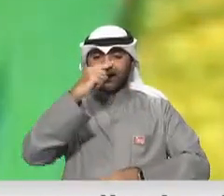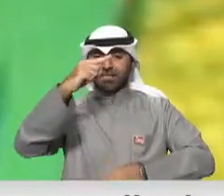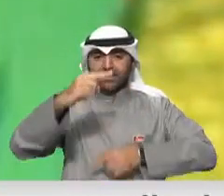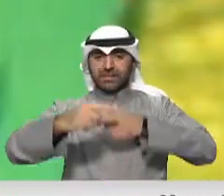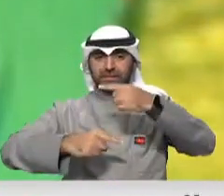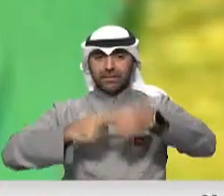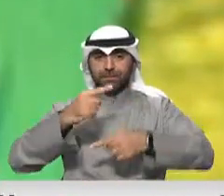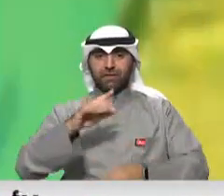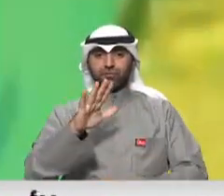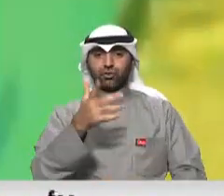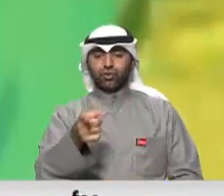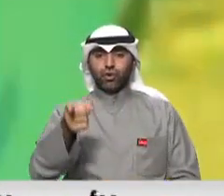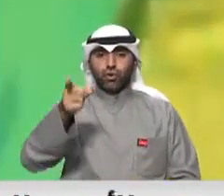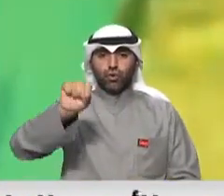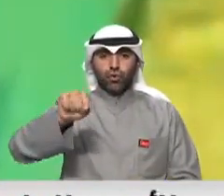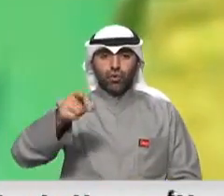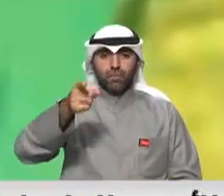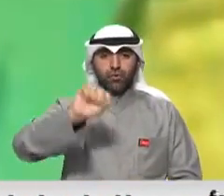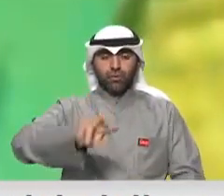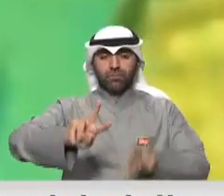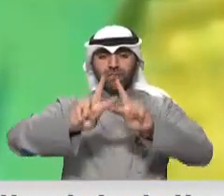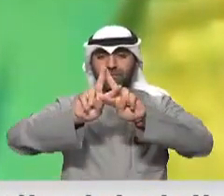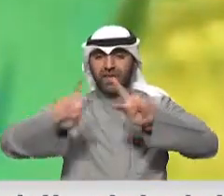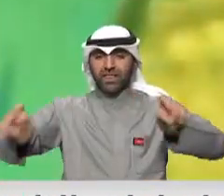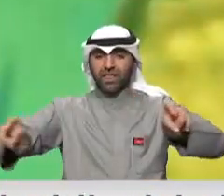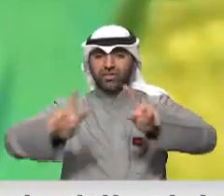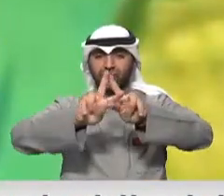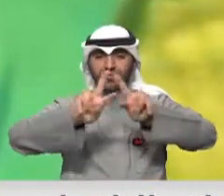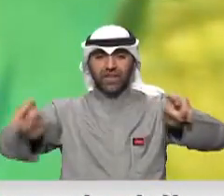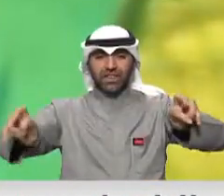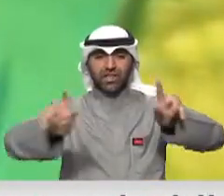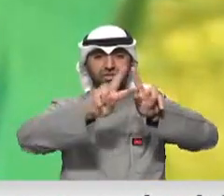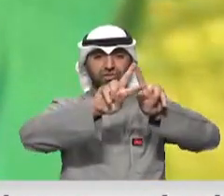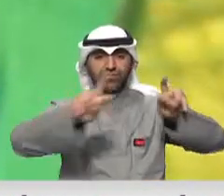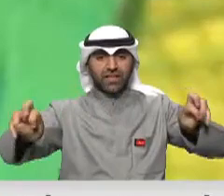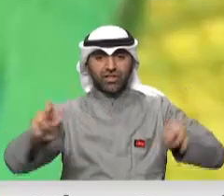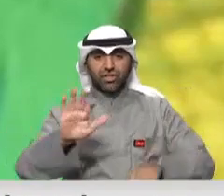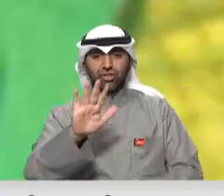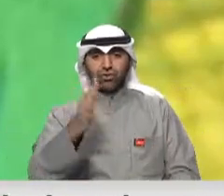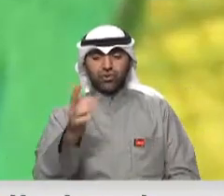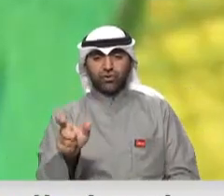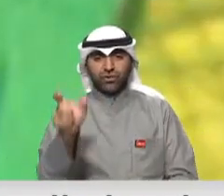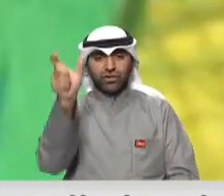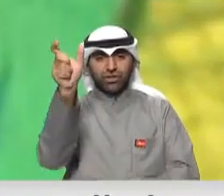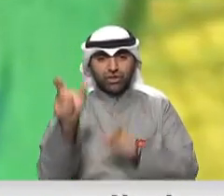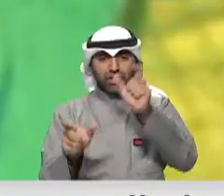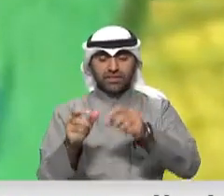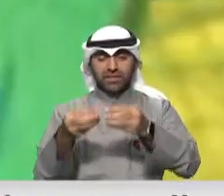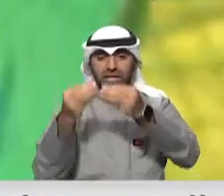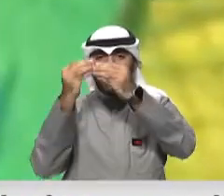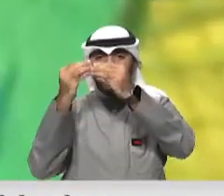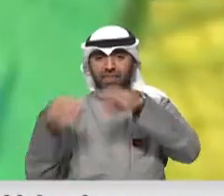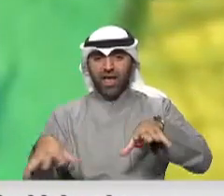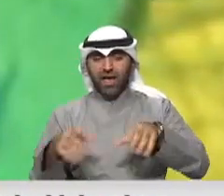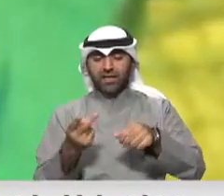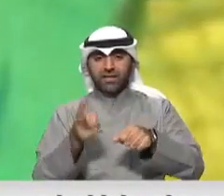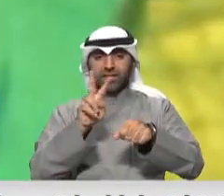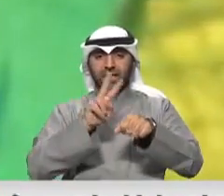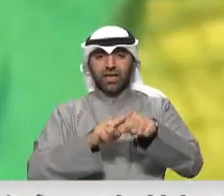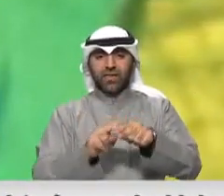كهرمان مرعش، وما زال هذا الفريق، فريق البحث والإنقاذ، يقوم في عملية البحث والإنقاذ